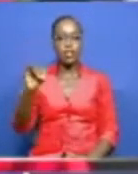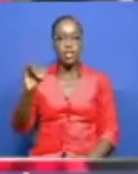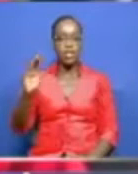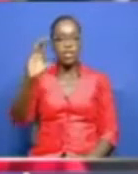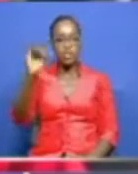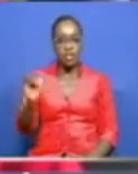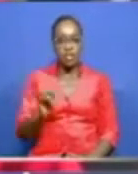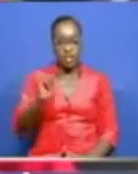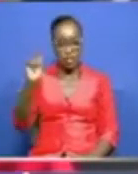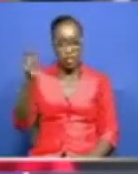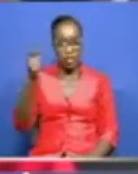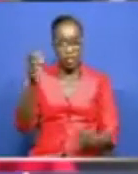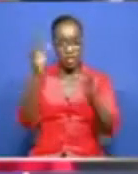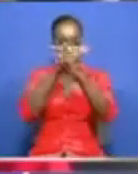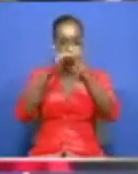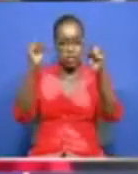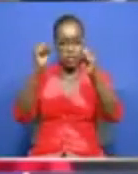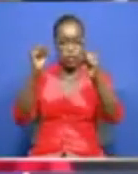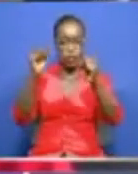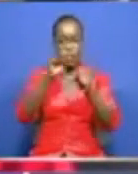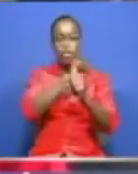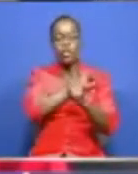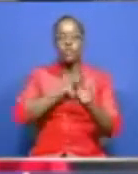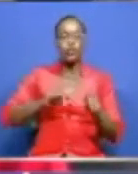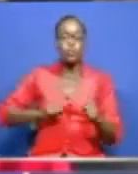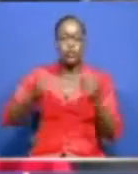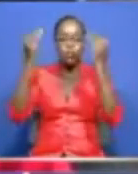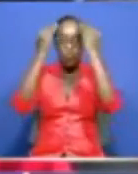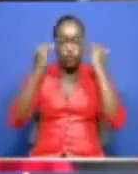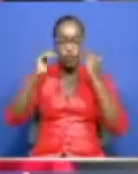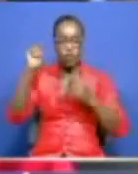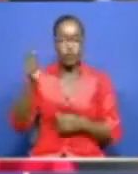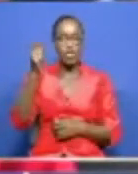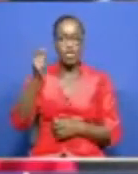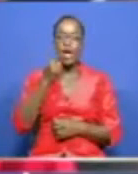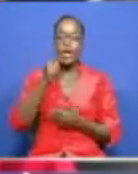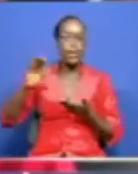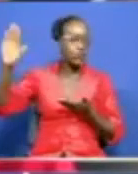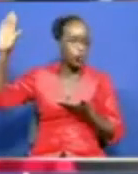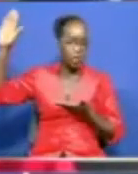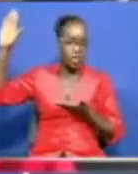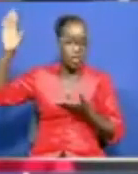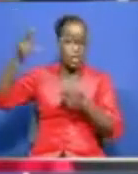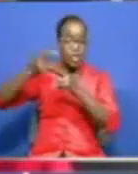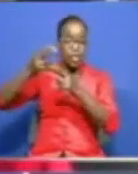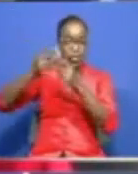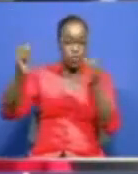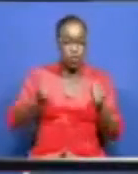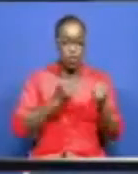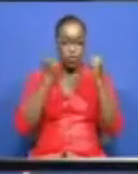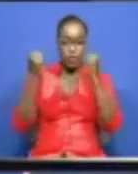Republic of Kenya and the President of the Supreme Court of Kenya, do swear in the name of the Almighty